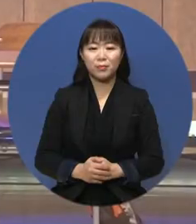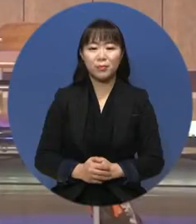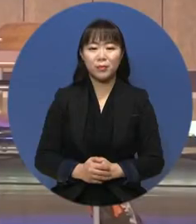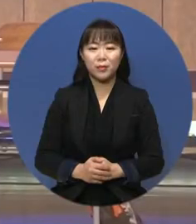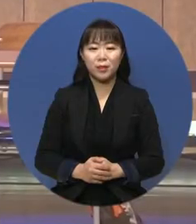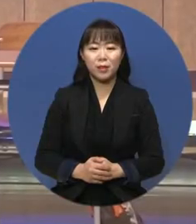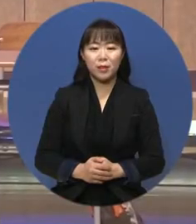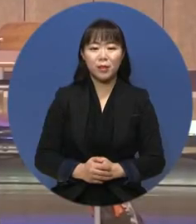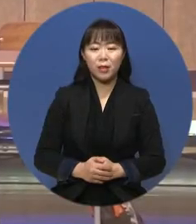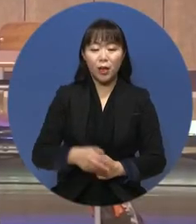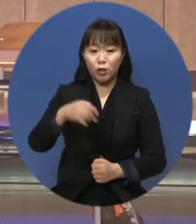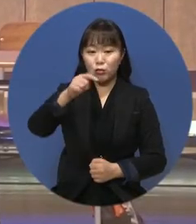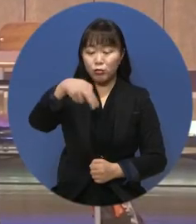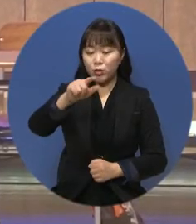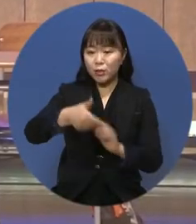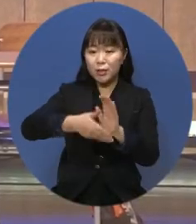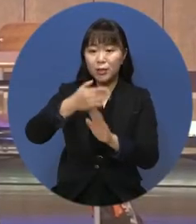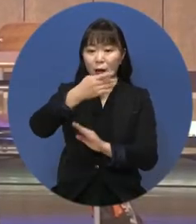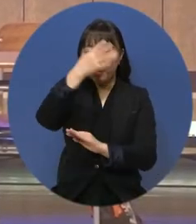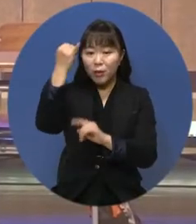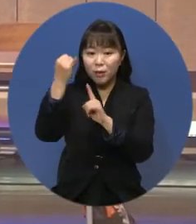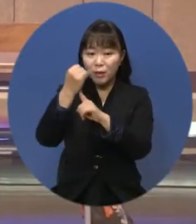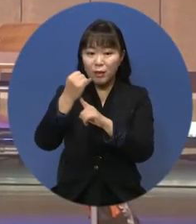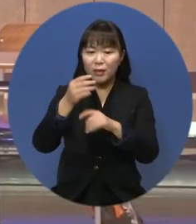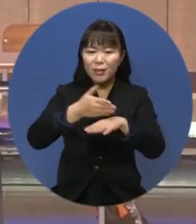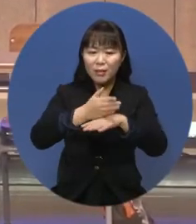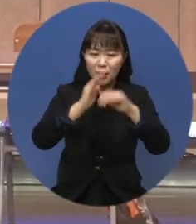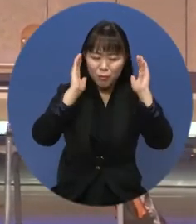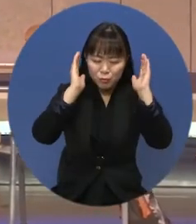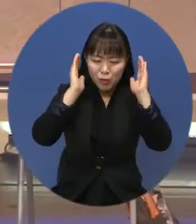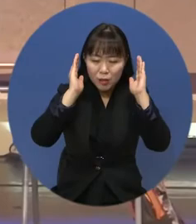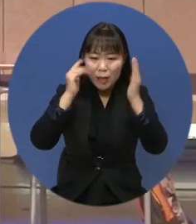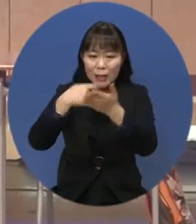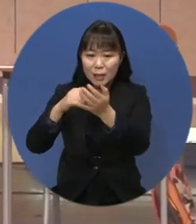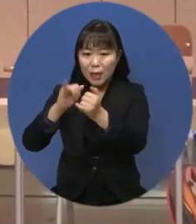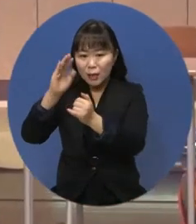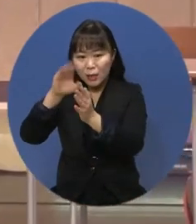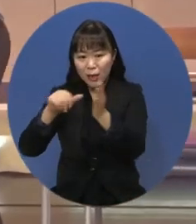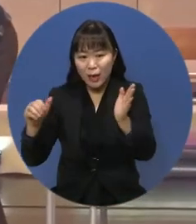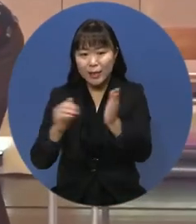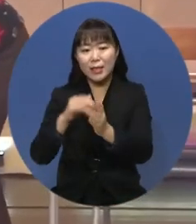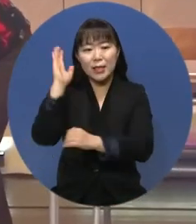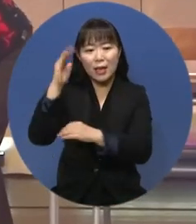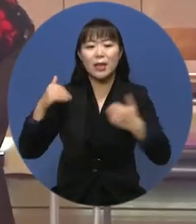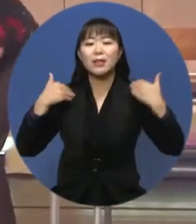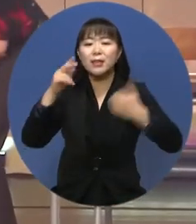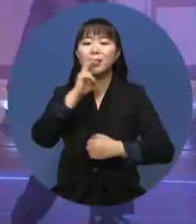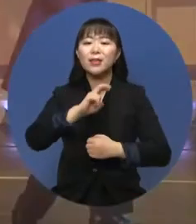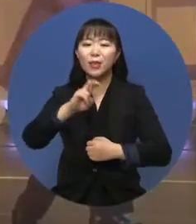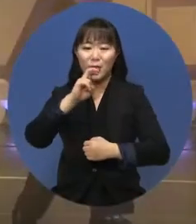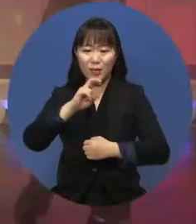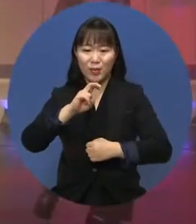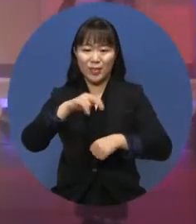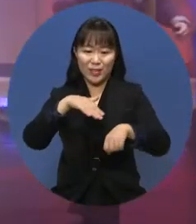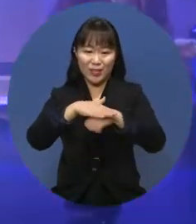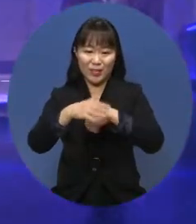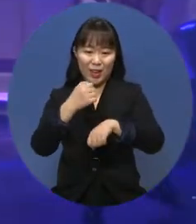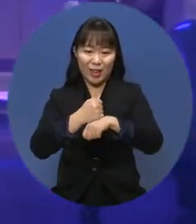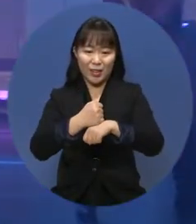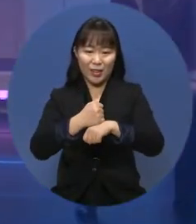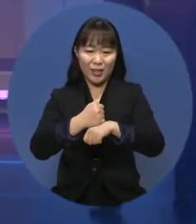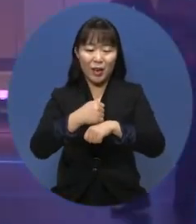순천시의 할머니들이 늦깎이 학생의 서 작가가 되기까지의 이야기를 투로 수 로 구성한 뮤지컬